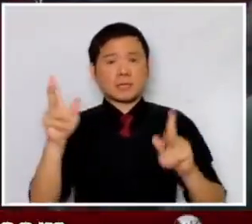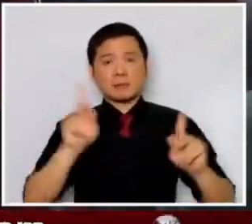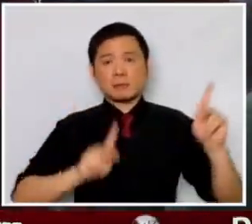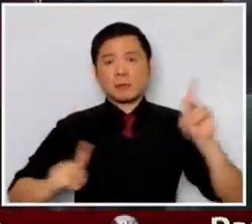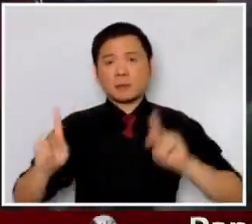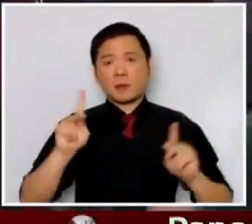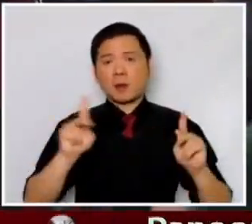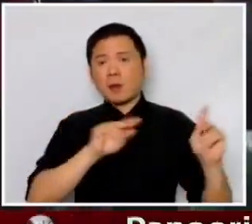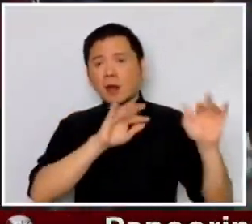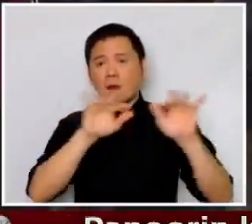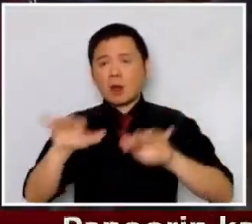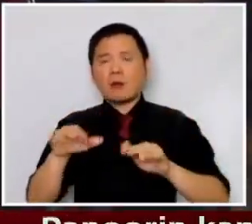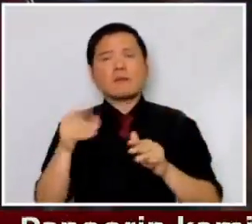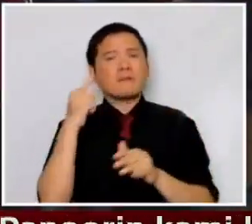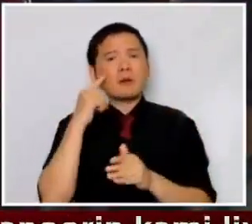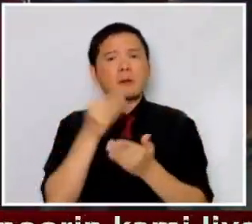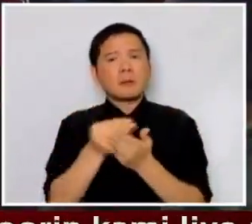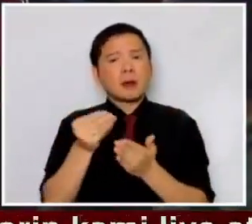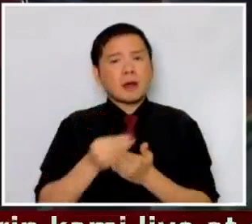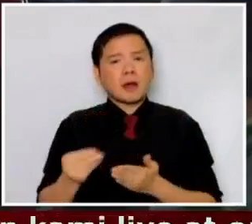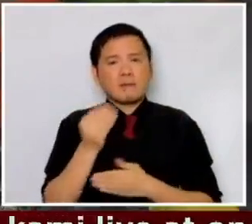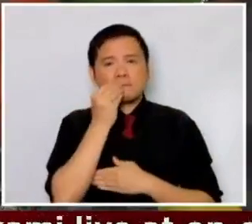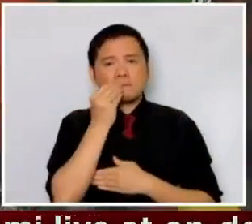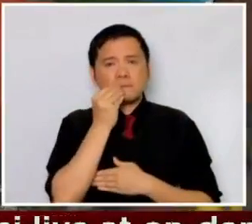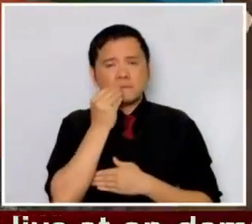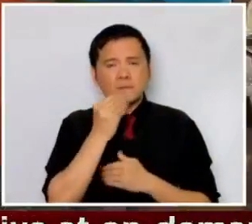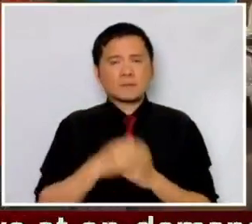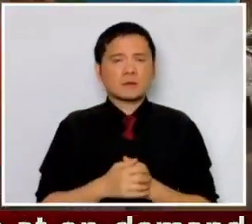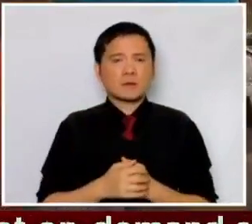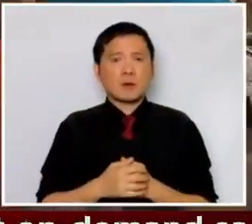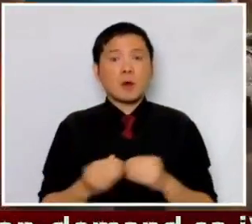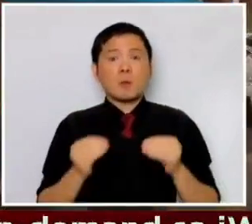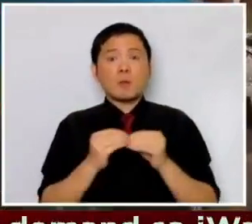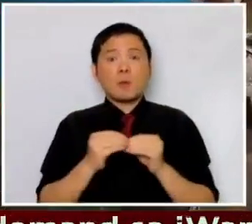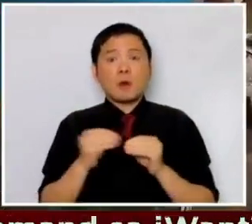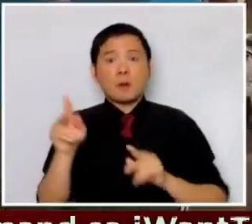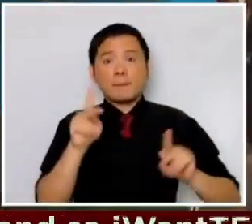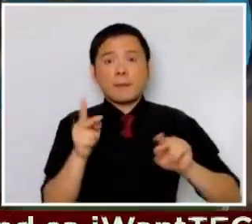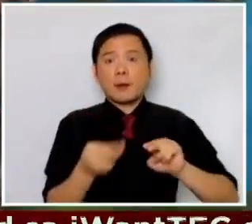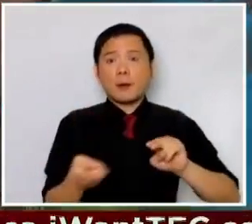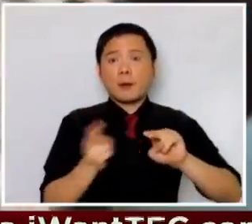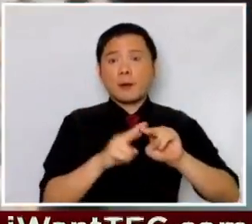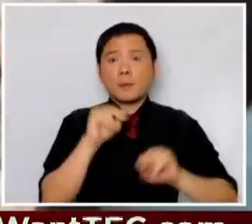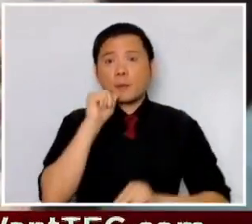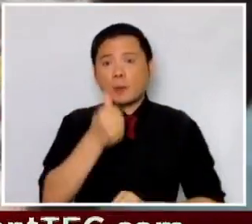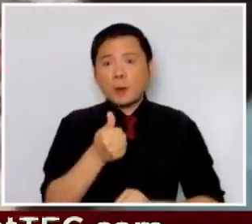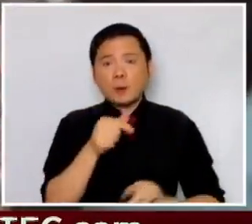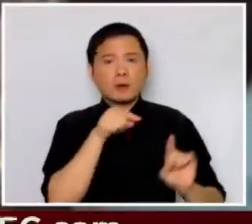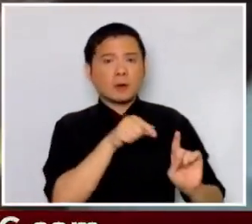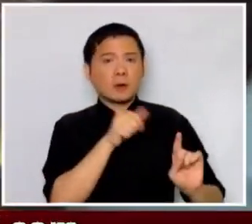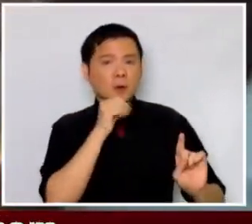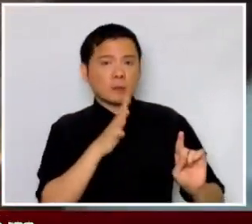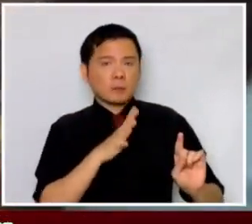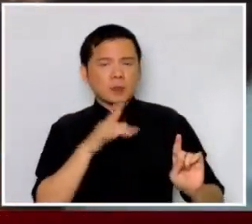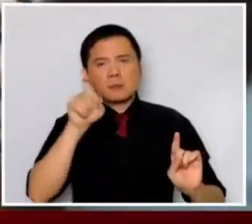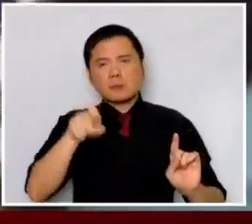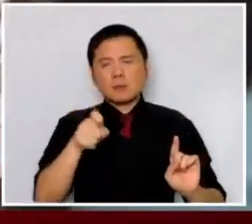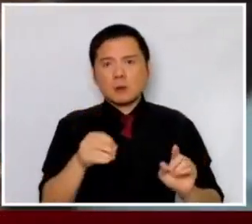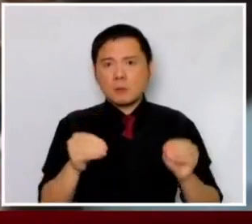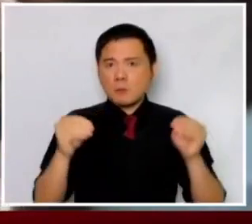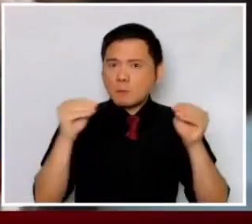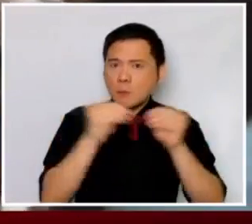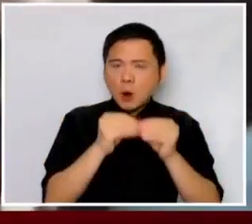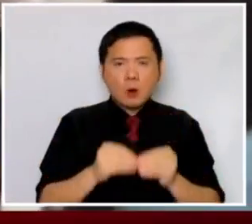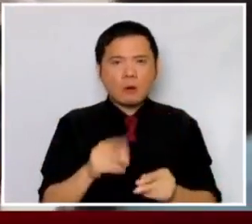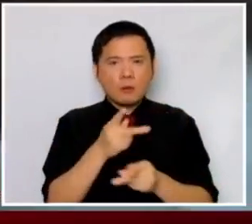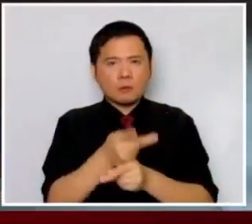medianoche. Inaasahang mas dadami pa ito bukas, kaya si Fe maingat pa rin. Kailangan hindi po masyadong sumiksik